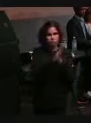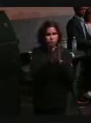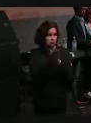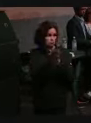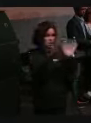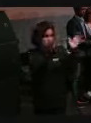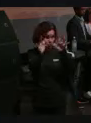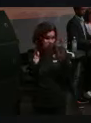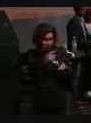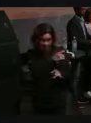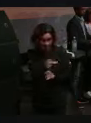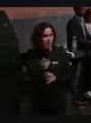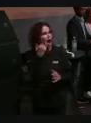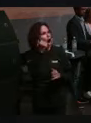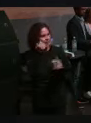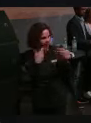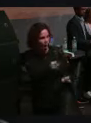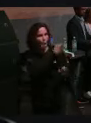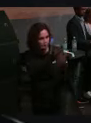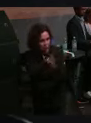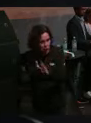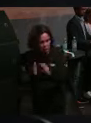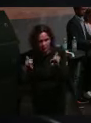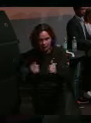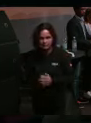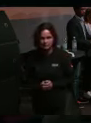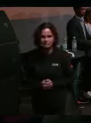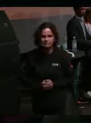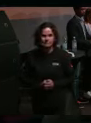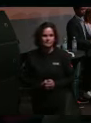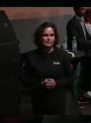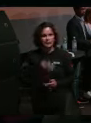Åja, en applaus. Det alltid lov. Alltid lov.